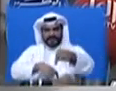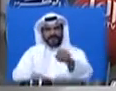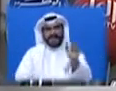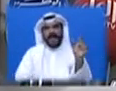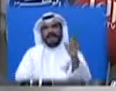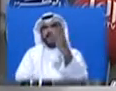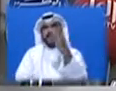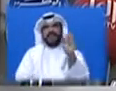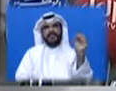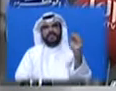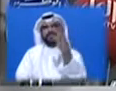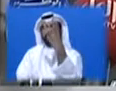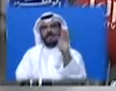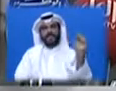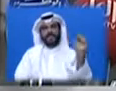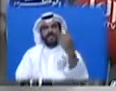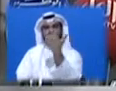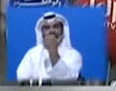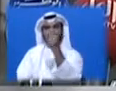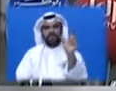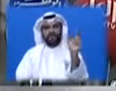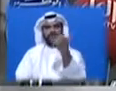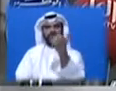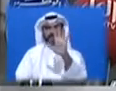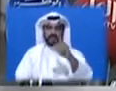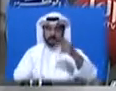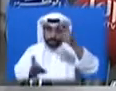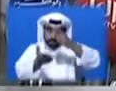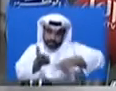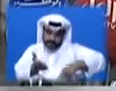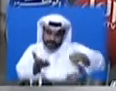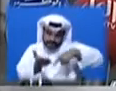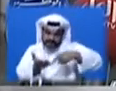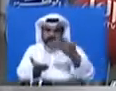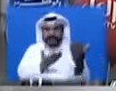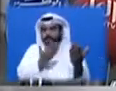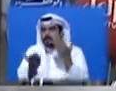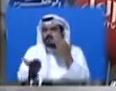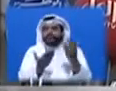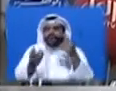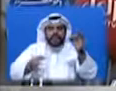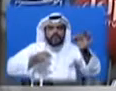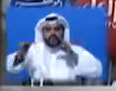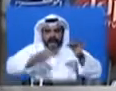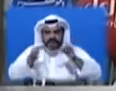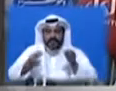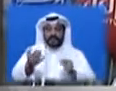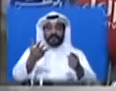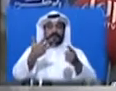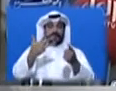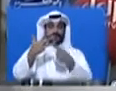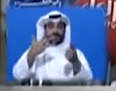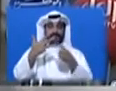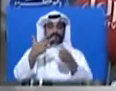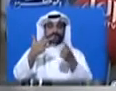3 إلى 6 شهور يعني يتم توقيع هذه العقود، بعضها مطروح، بعضها تحت الدراسة. الجزء الرابع اللي